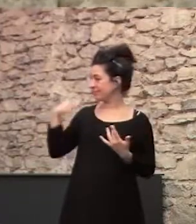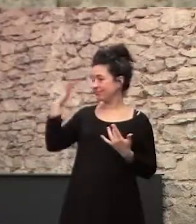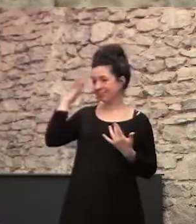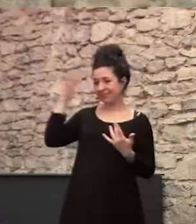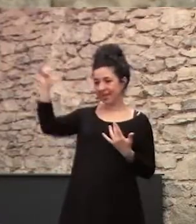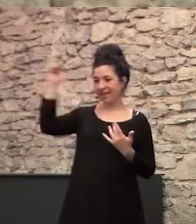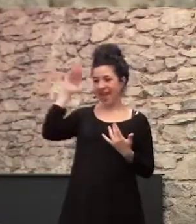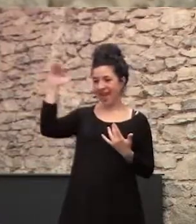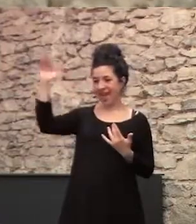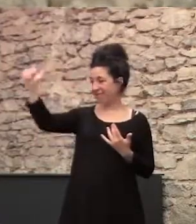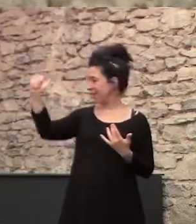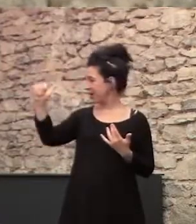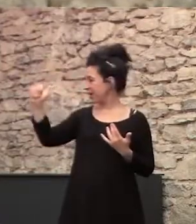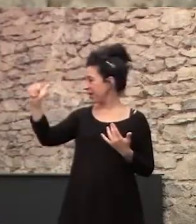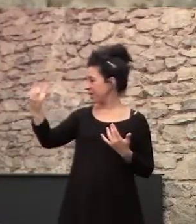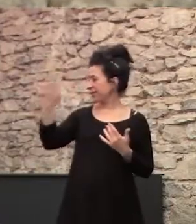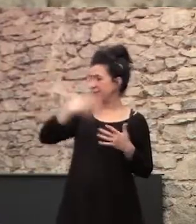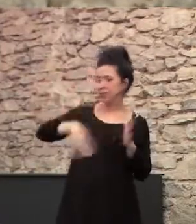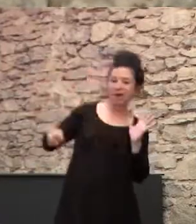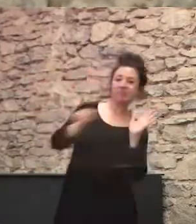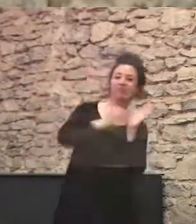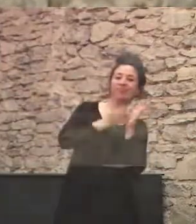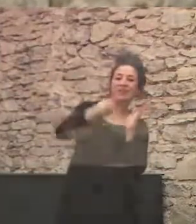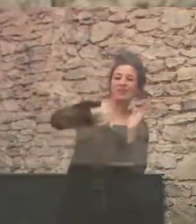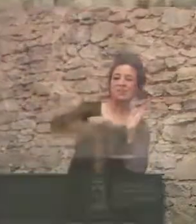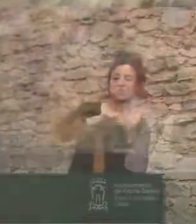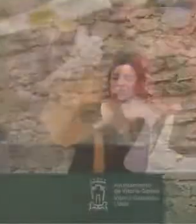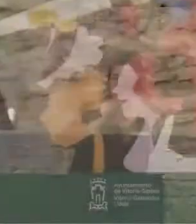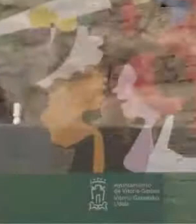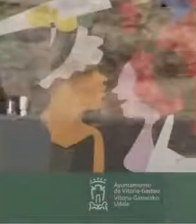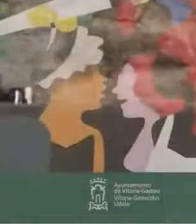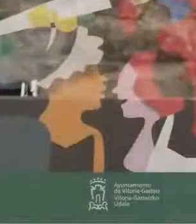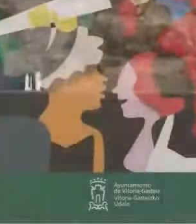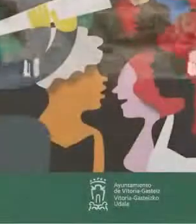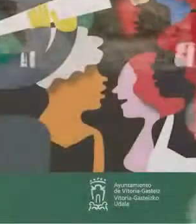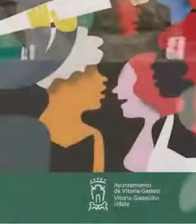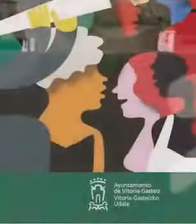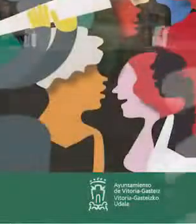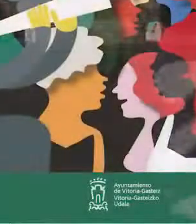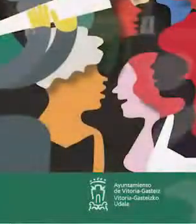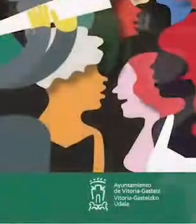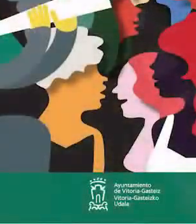berri bat daukagu gure kurrikulumerako.